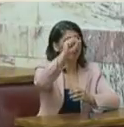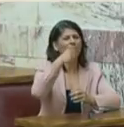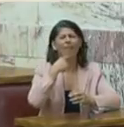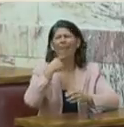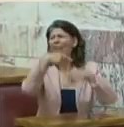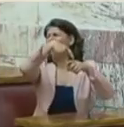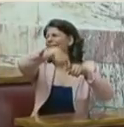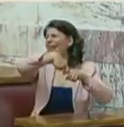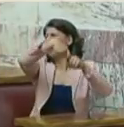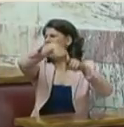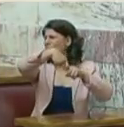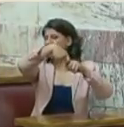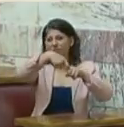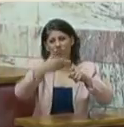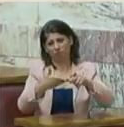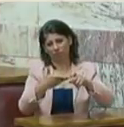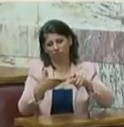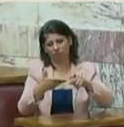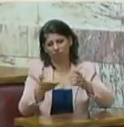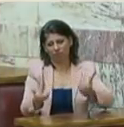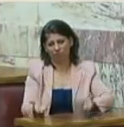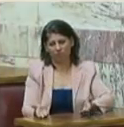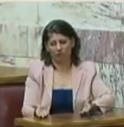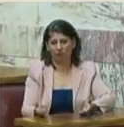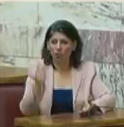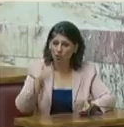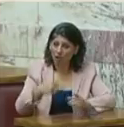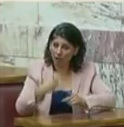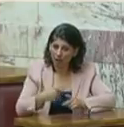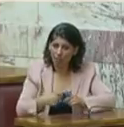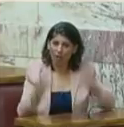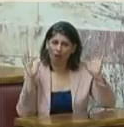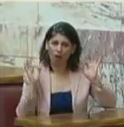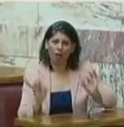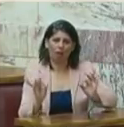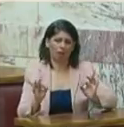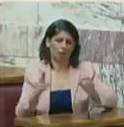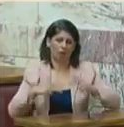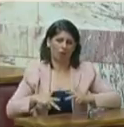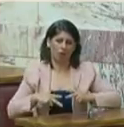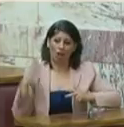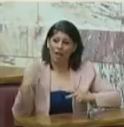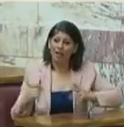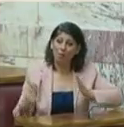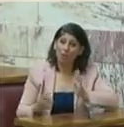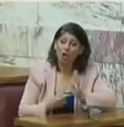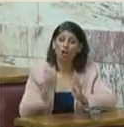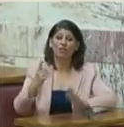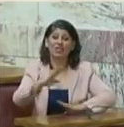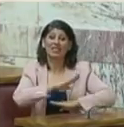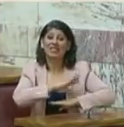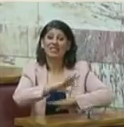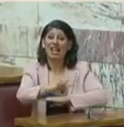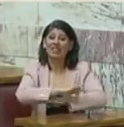Τώρα που η Ελλάδα ως κανονική χώρα αποκτά για πρώτη φορά ένα στρατηγικό